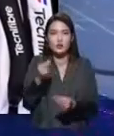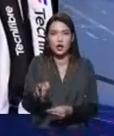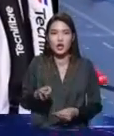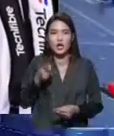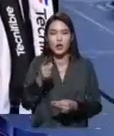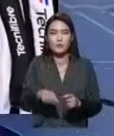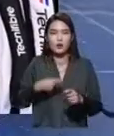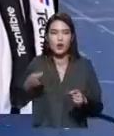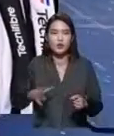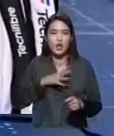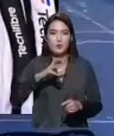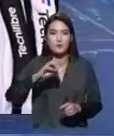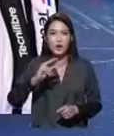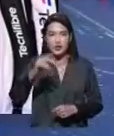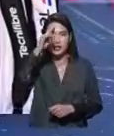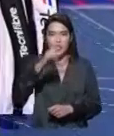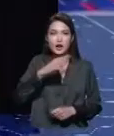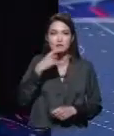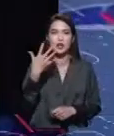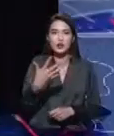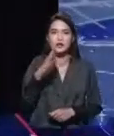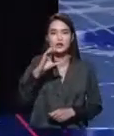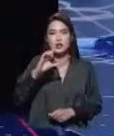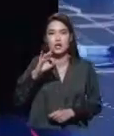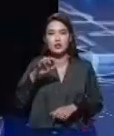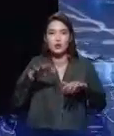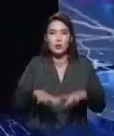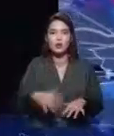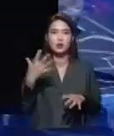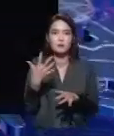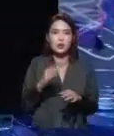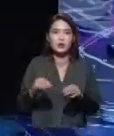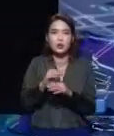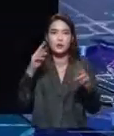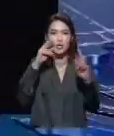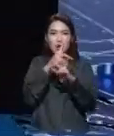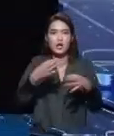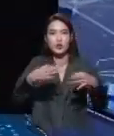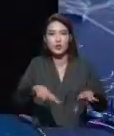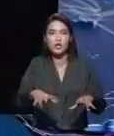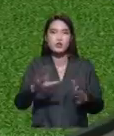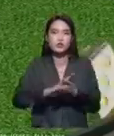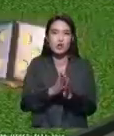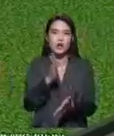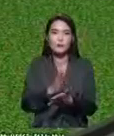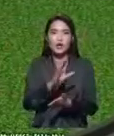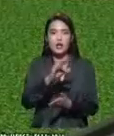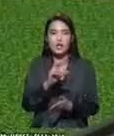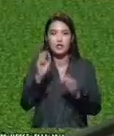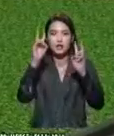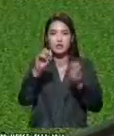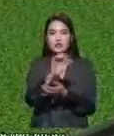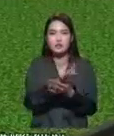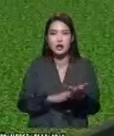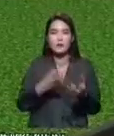сағатқа дейін созылды. Матчта қазақстандықтар 5 эйс орында 5 қос қателікке жол берген жайы бар. Теннис тақырыбын